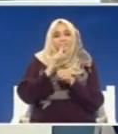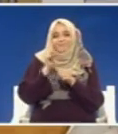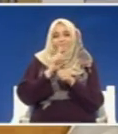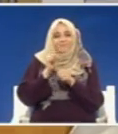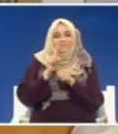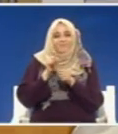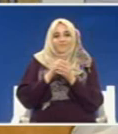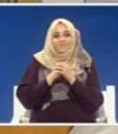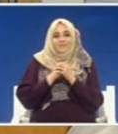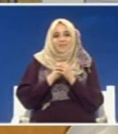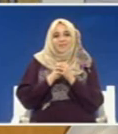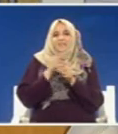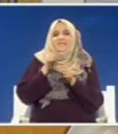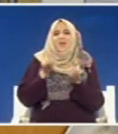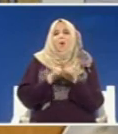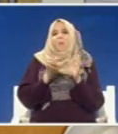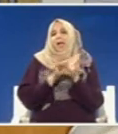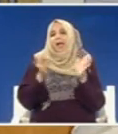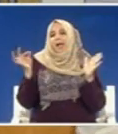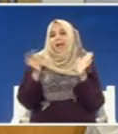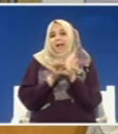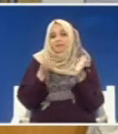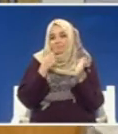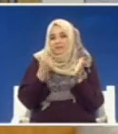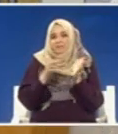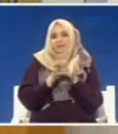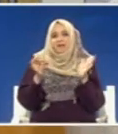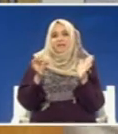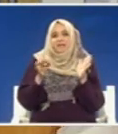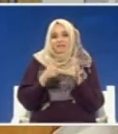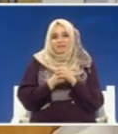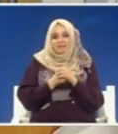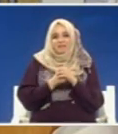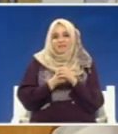إنسان هذا خمول، هذا يسميه خذلان.